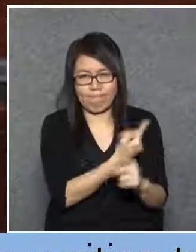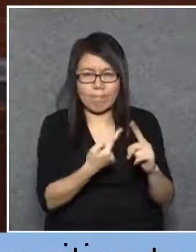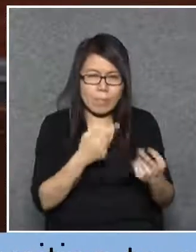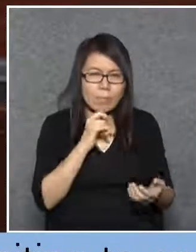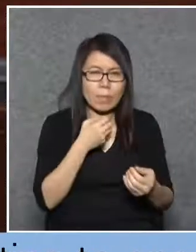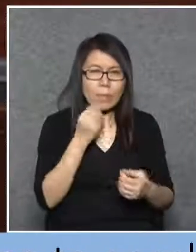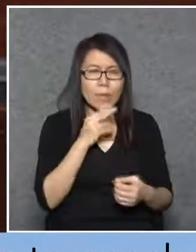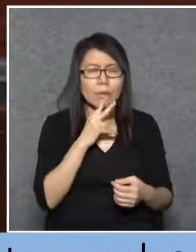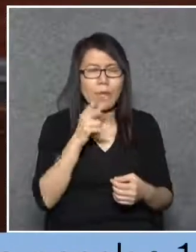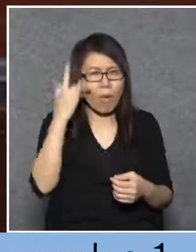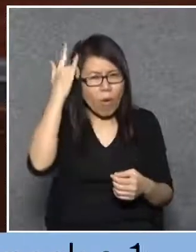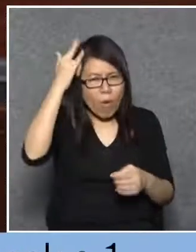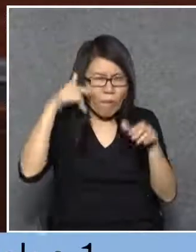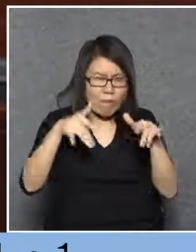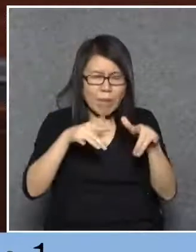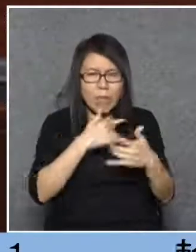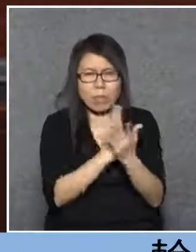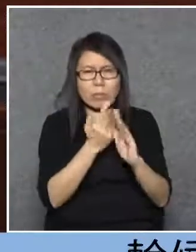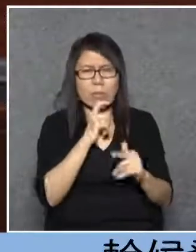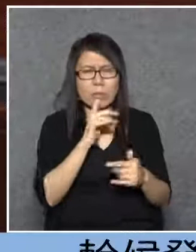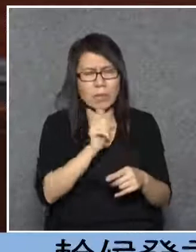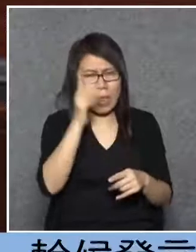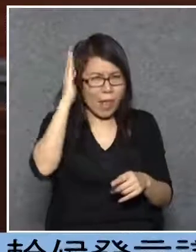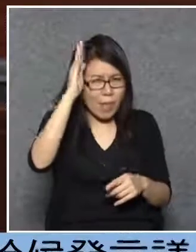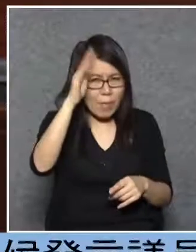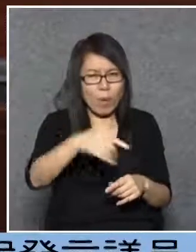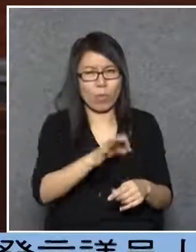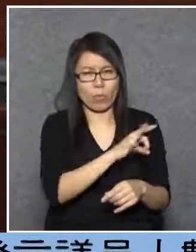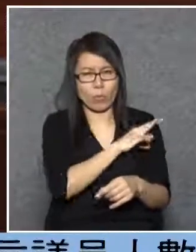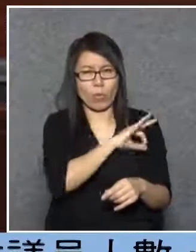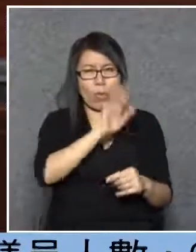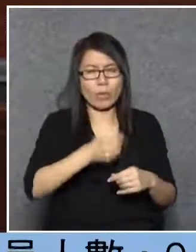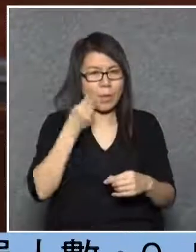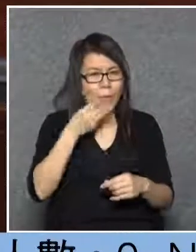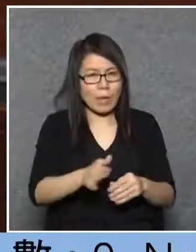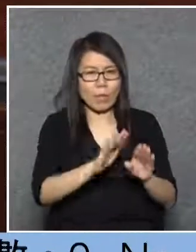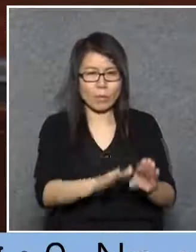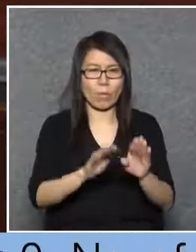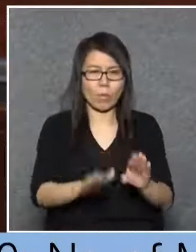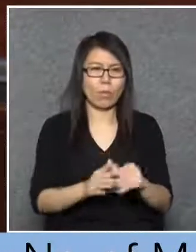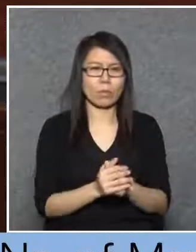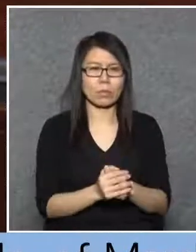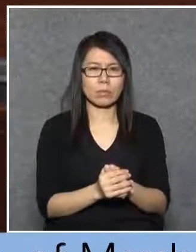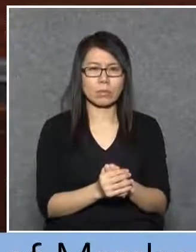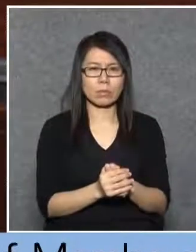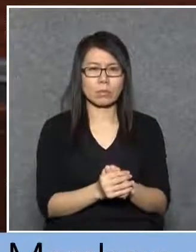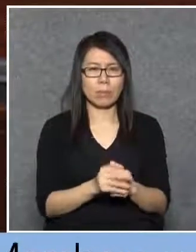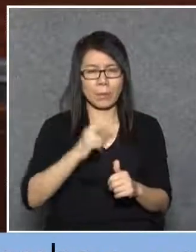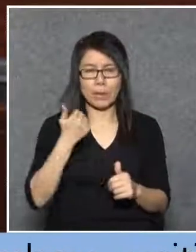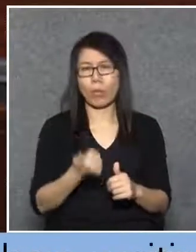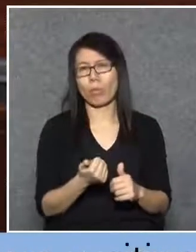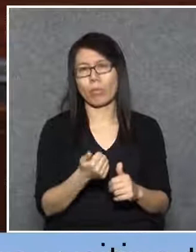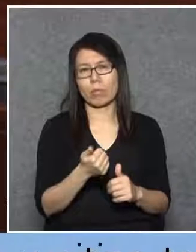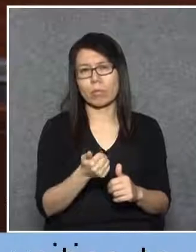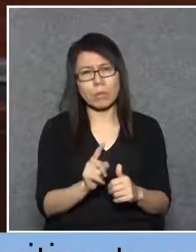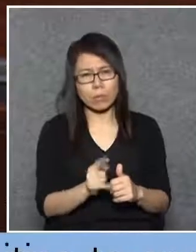這個噩夢，你怎麼期望這個機構所提供的服務會好呢？